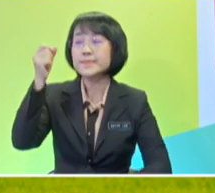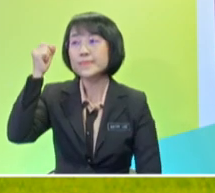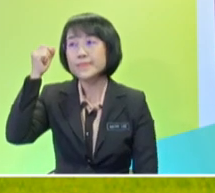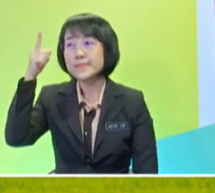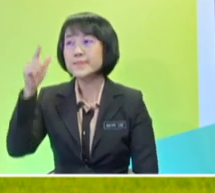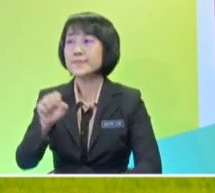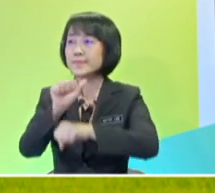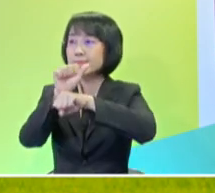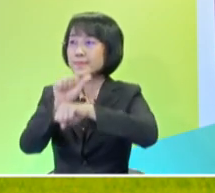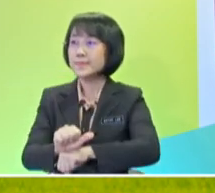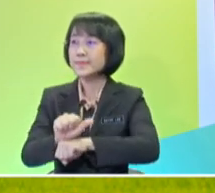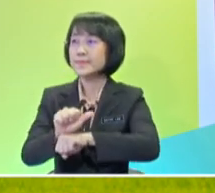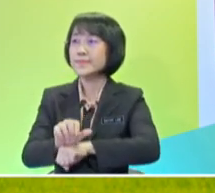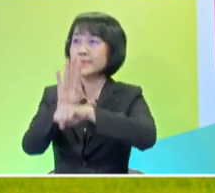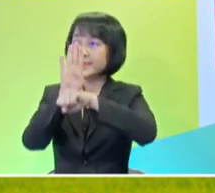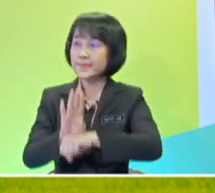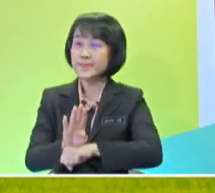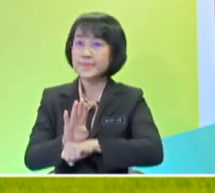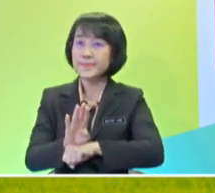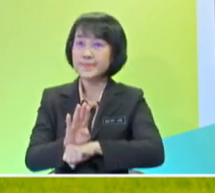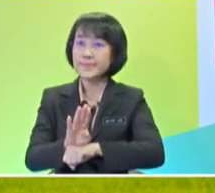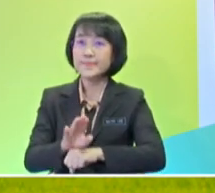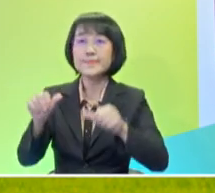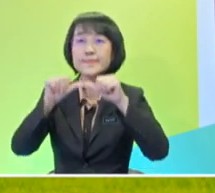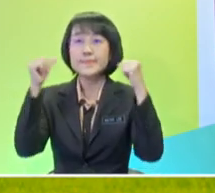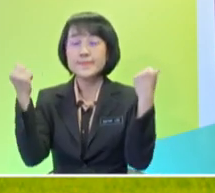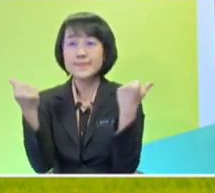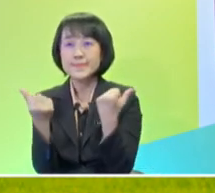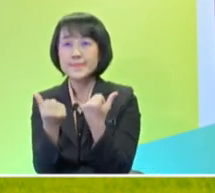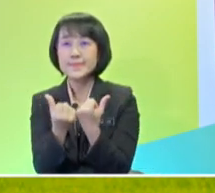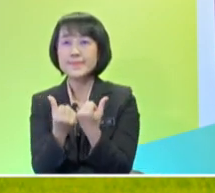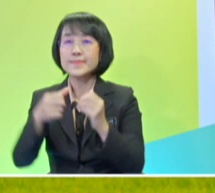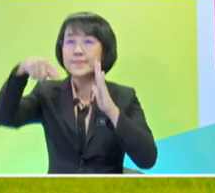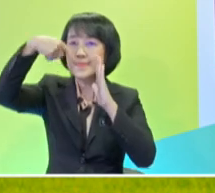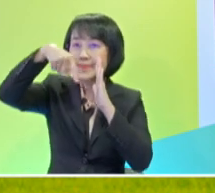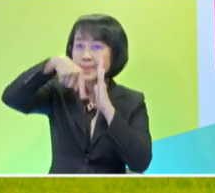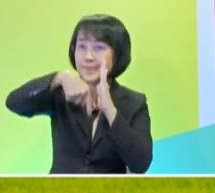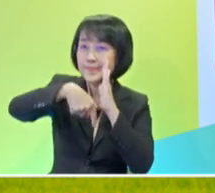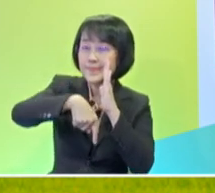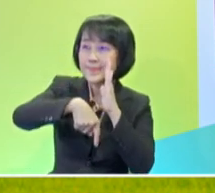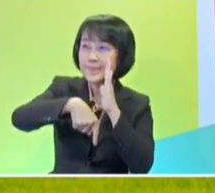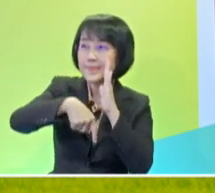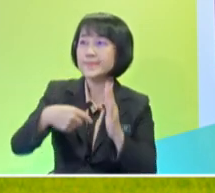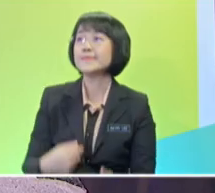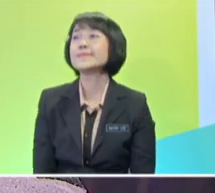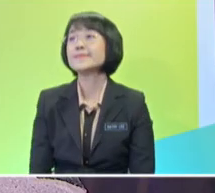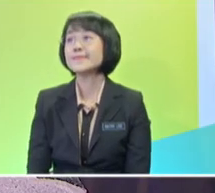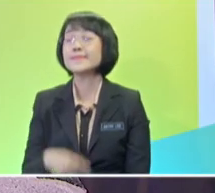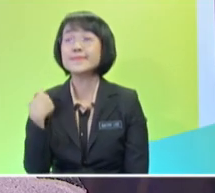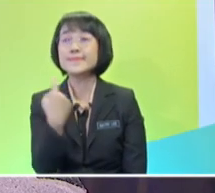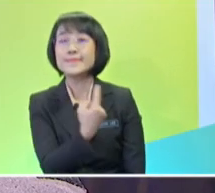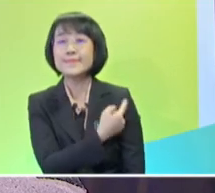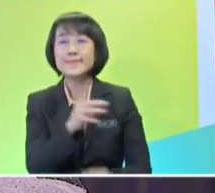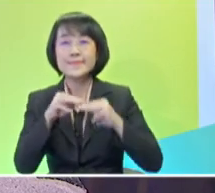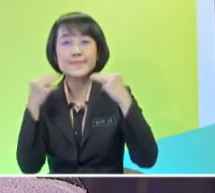memahami adat dan budaya sesuatu kaum dengan lebih mendalam di sebab kita adalah masyarakat yang